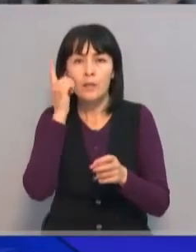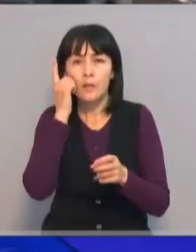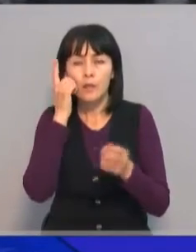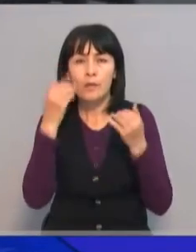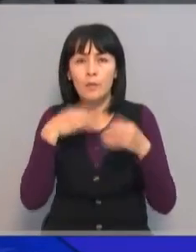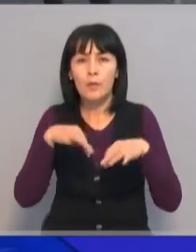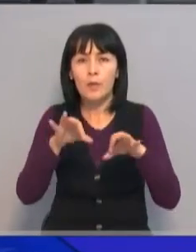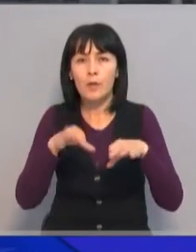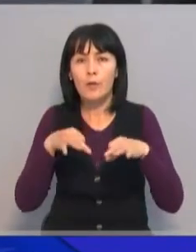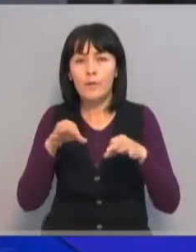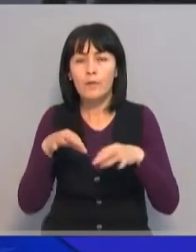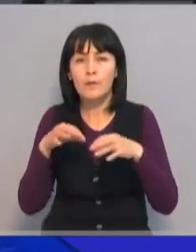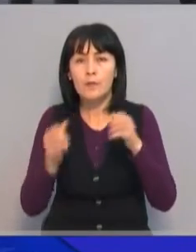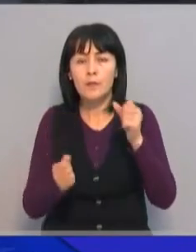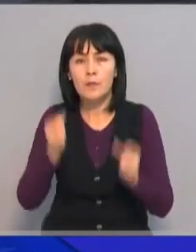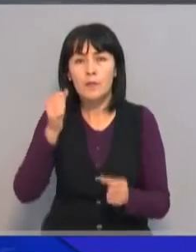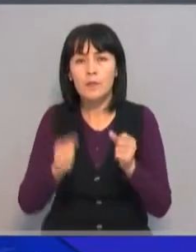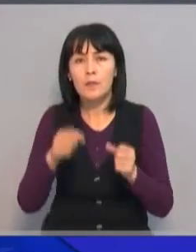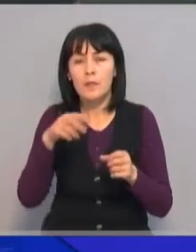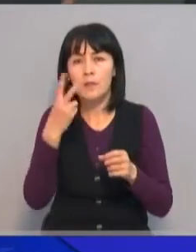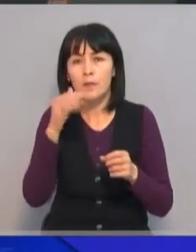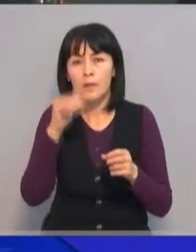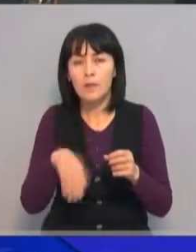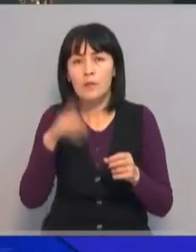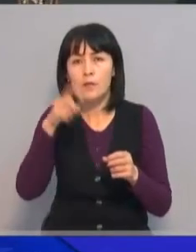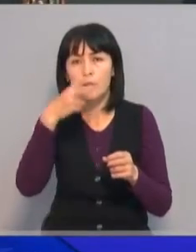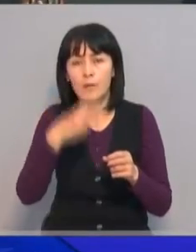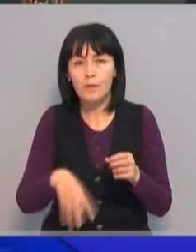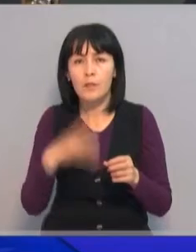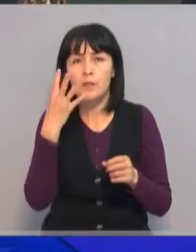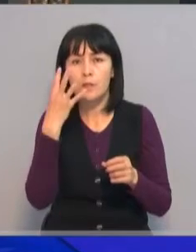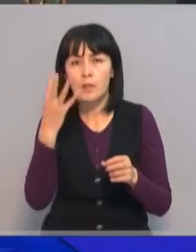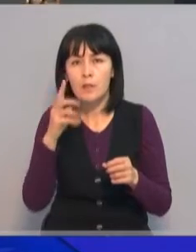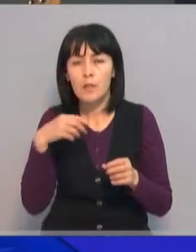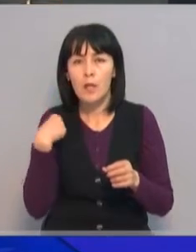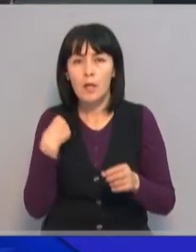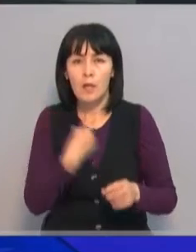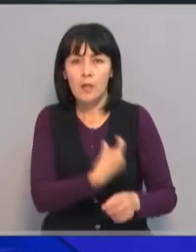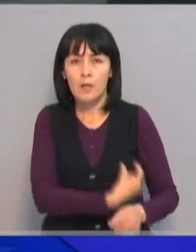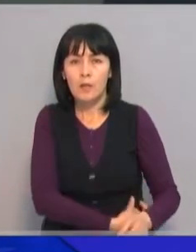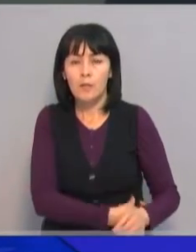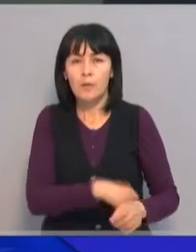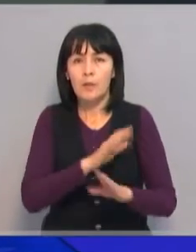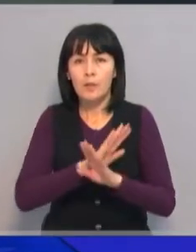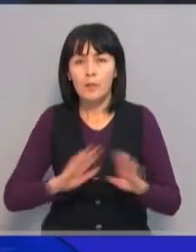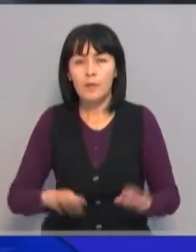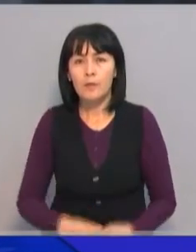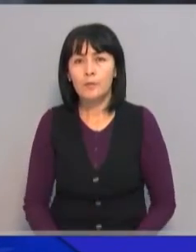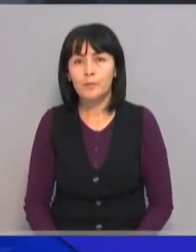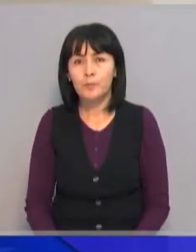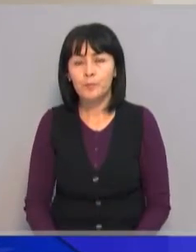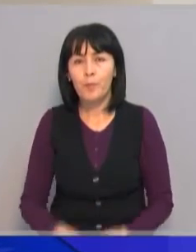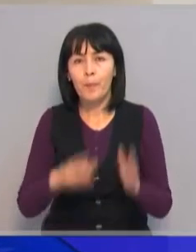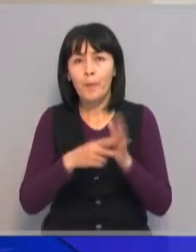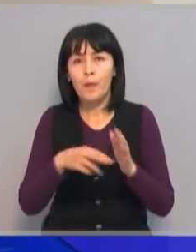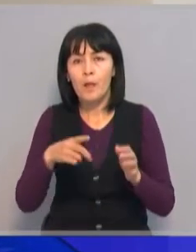при управлении транспортными средствами и 2124 за непристегнутые ремни безопасности. С 8 по